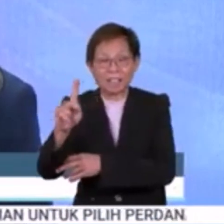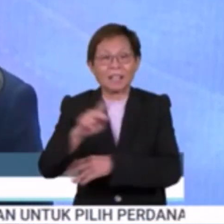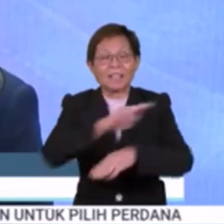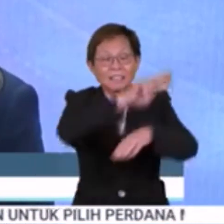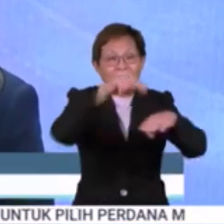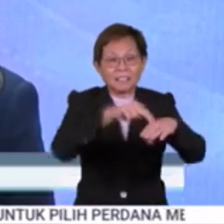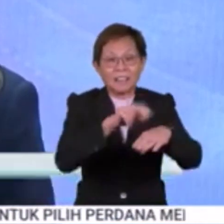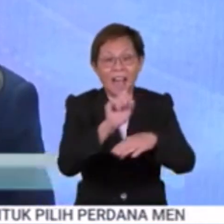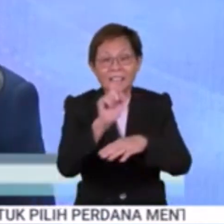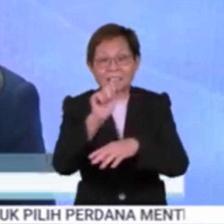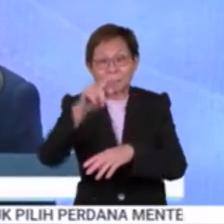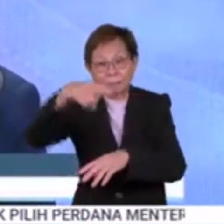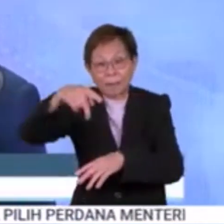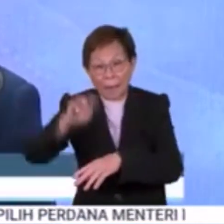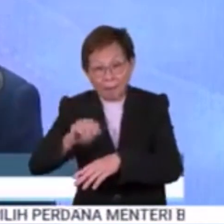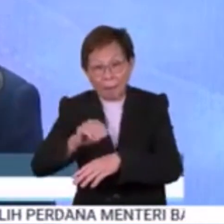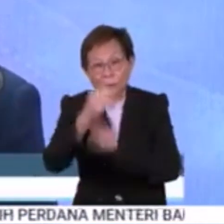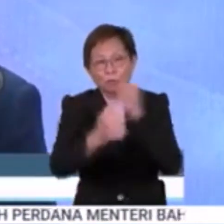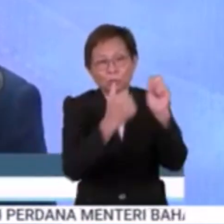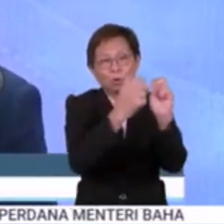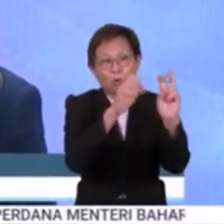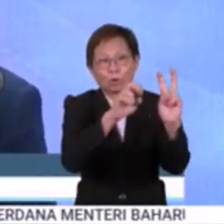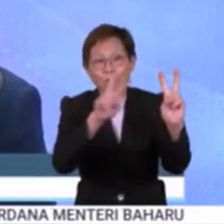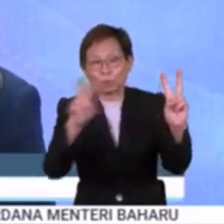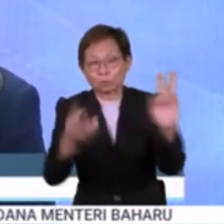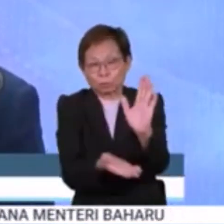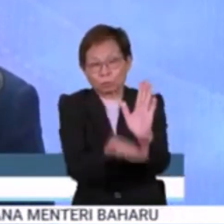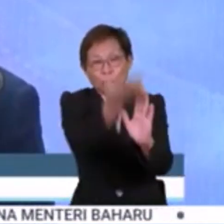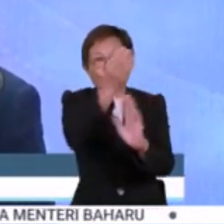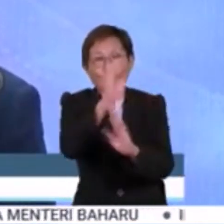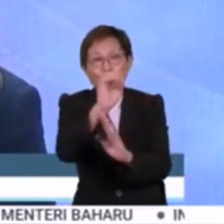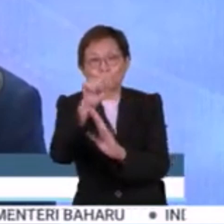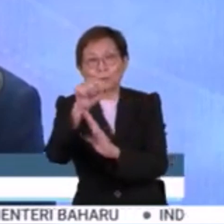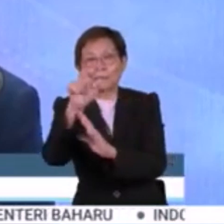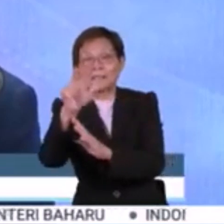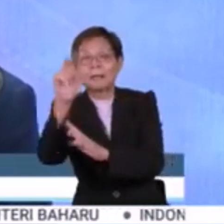2022 telah meningkat sebanyak 0